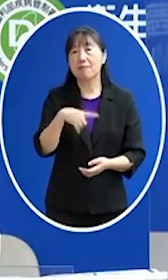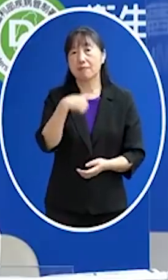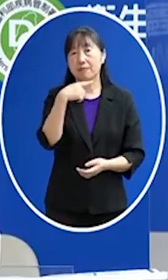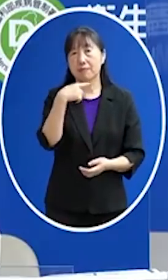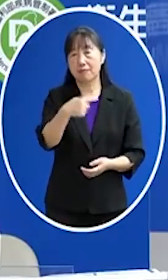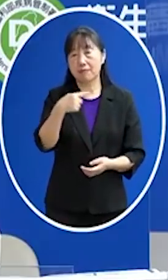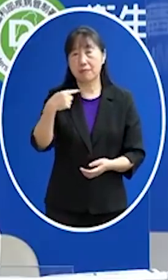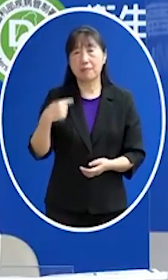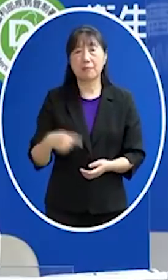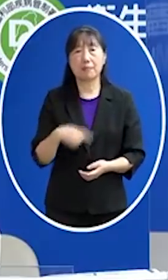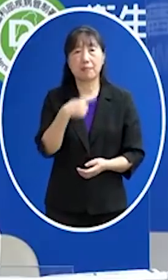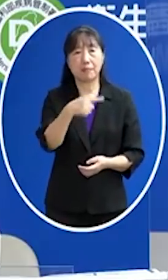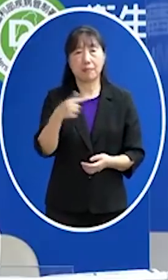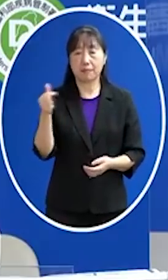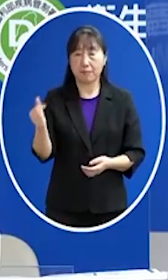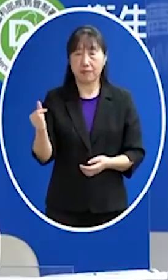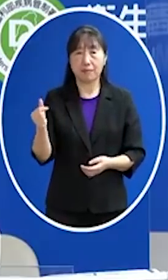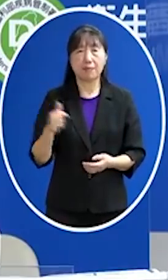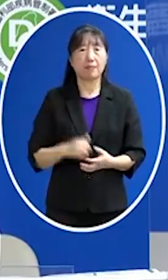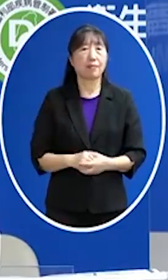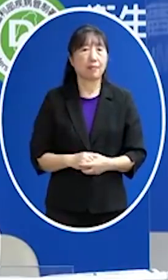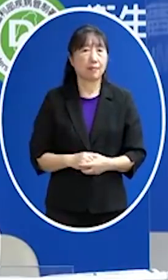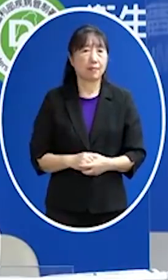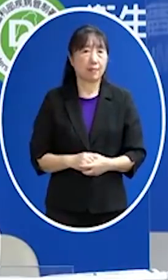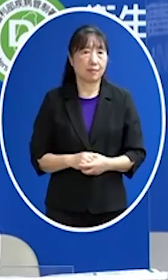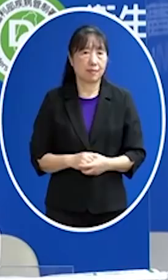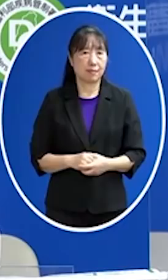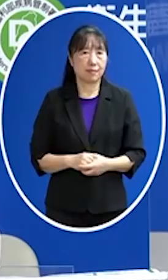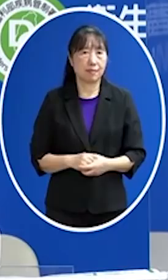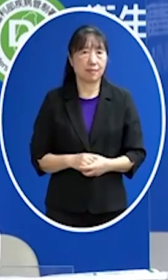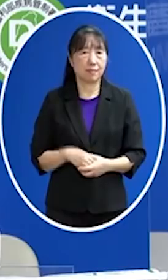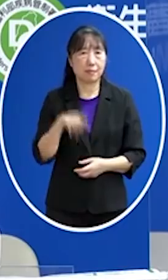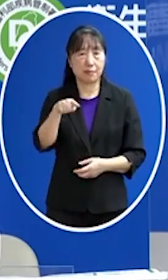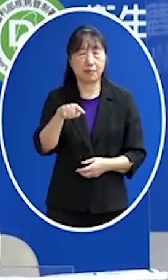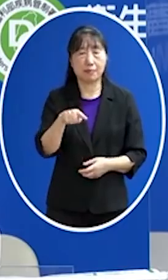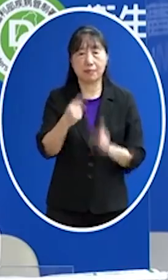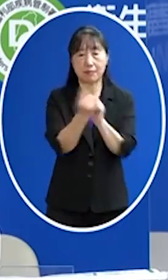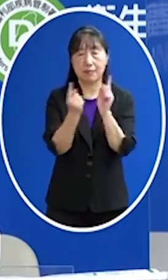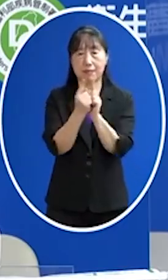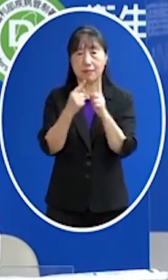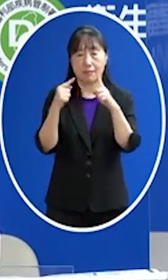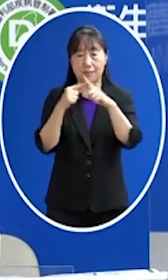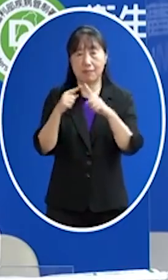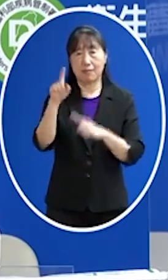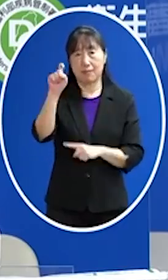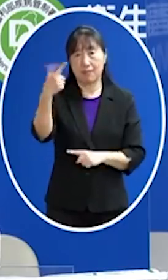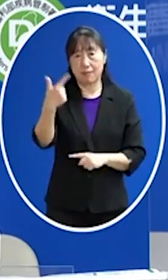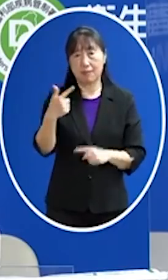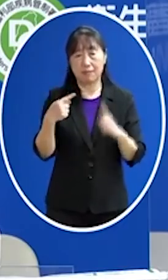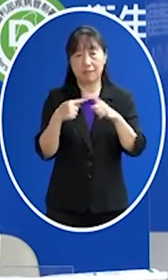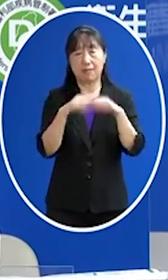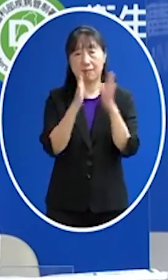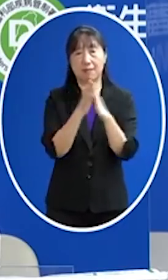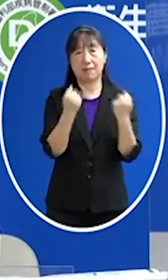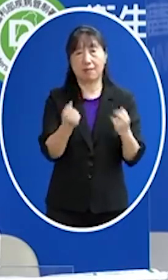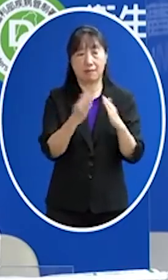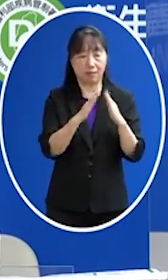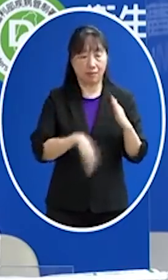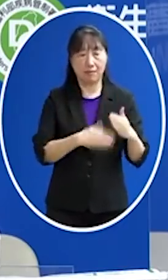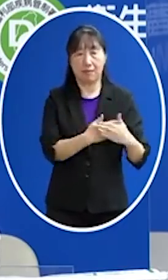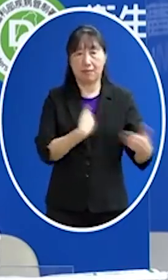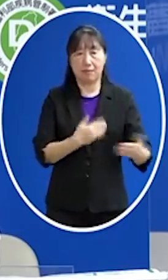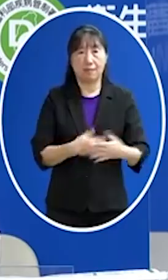清抗体 IgM 是阴性， IgG 是阳性，那掌握接触者16人列为居家隔离。